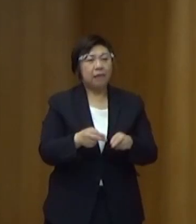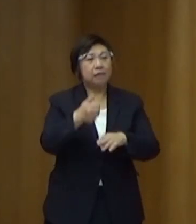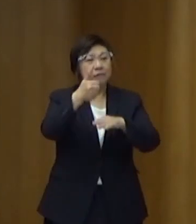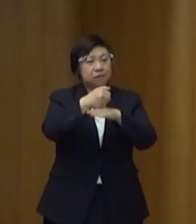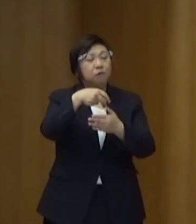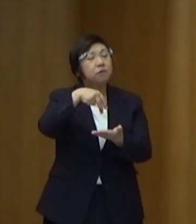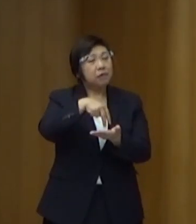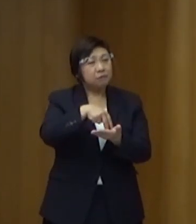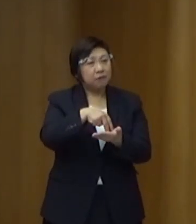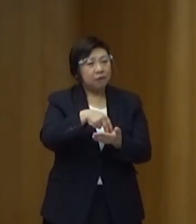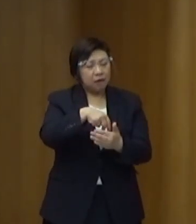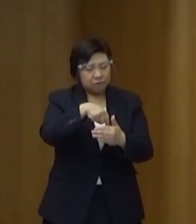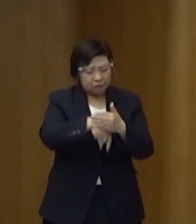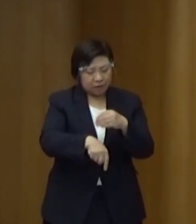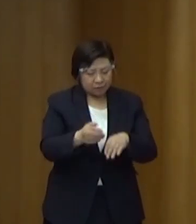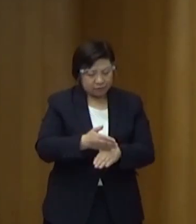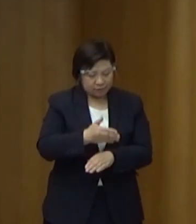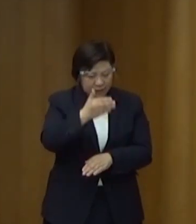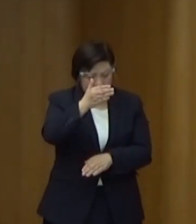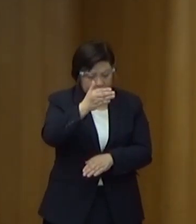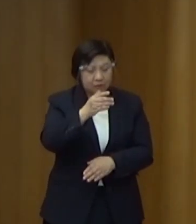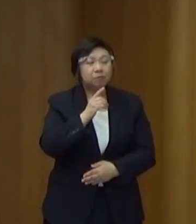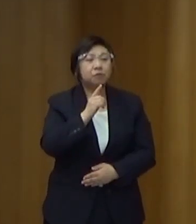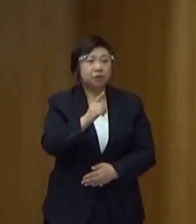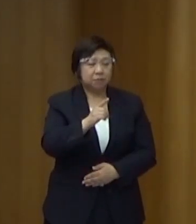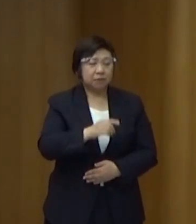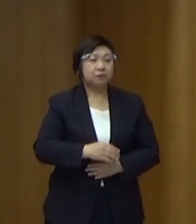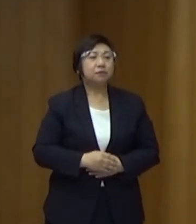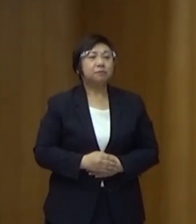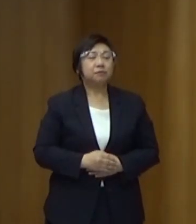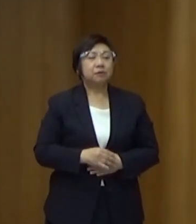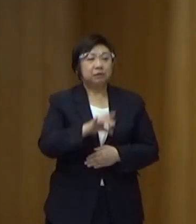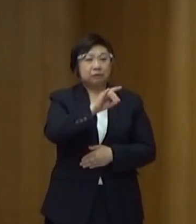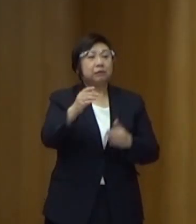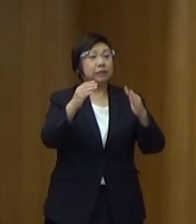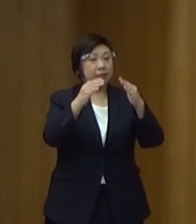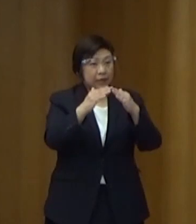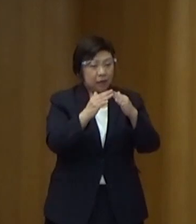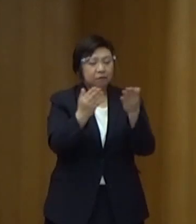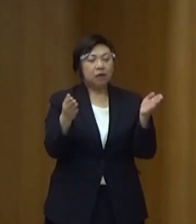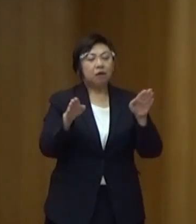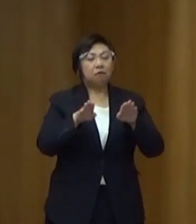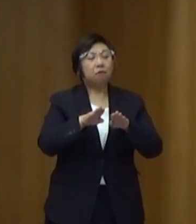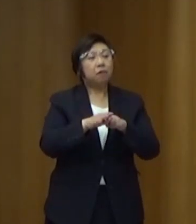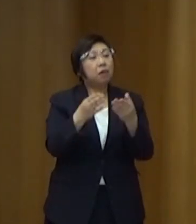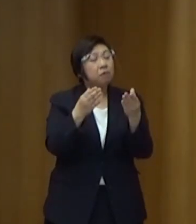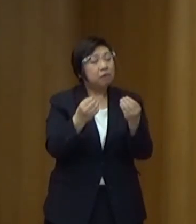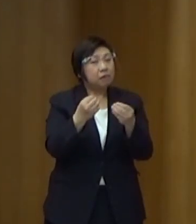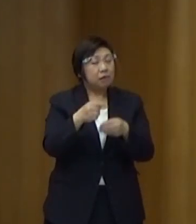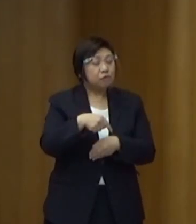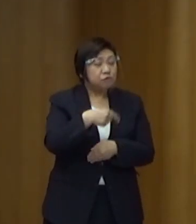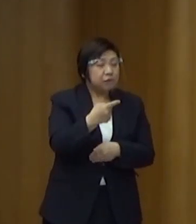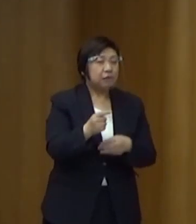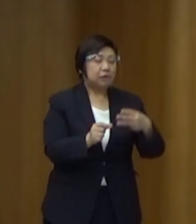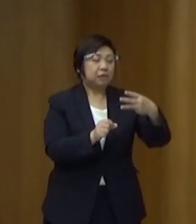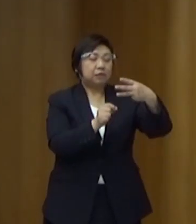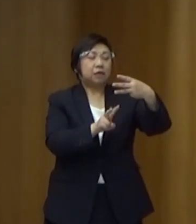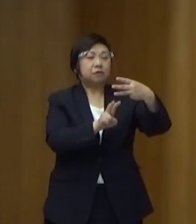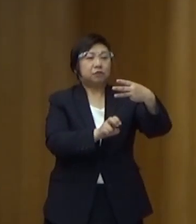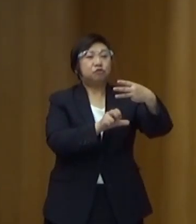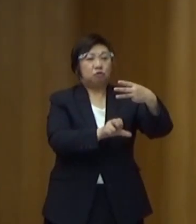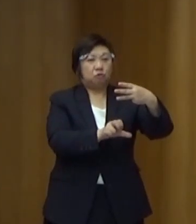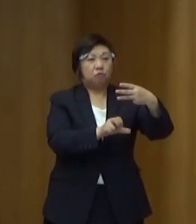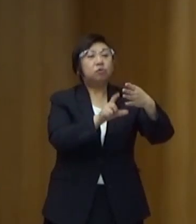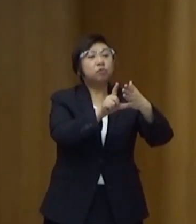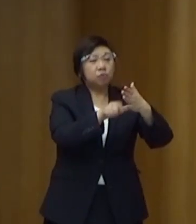深く感謝を申し上げる次第であります。同期会が閉会をいたしました翌日の3月25日であり